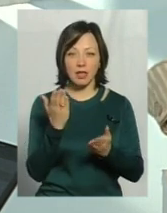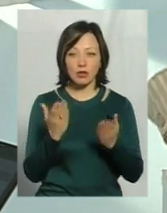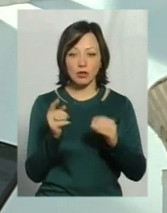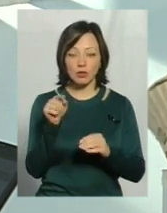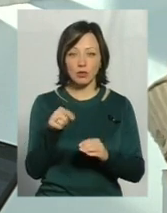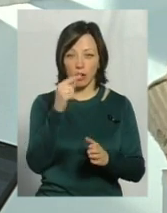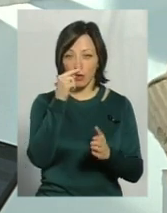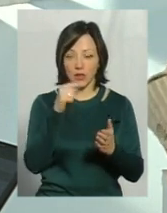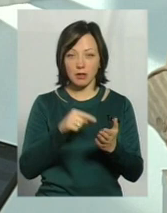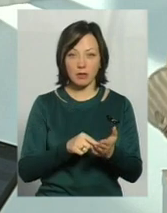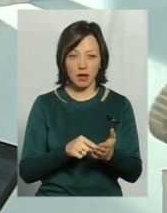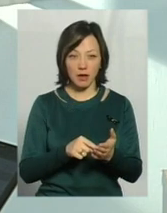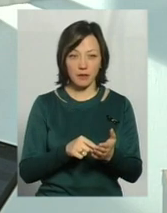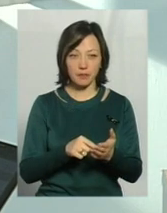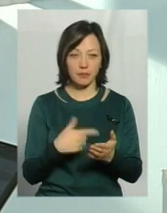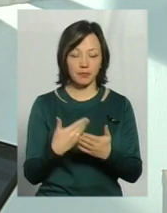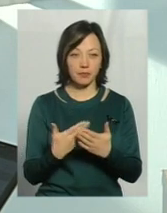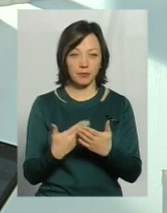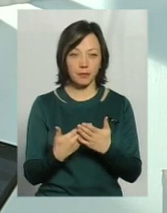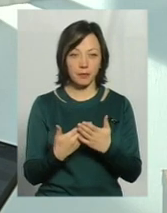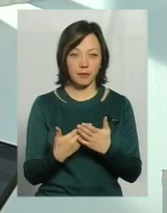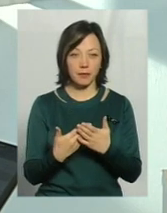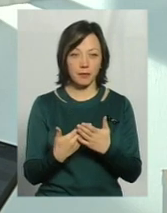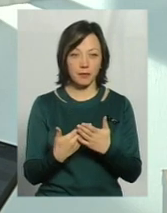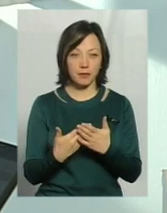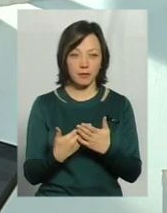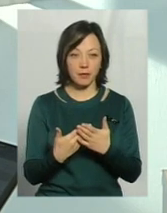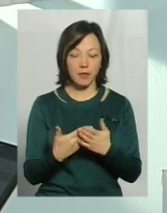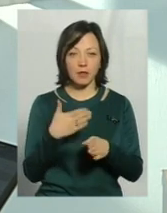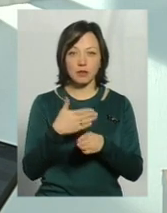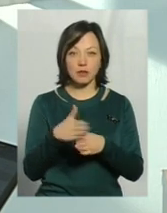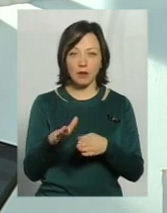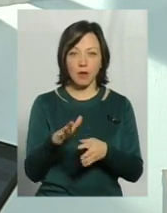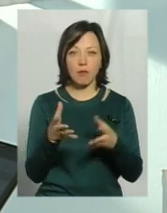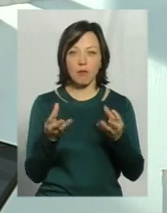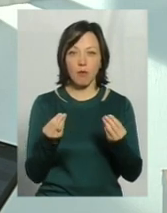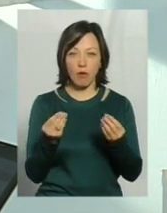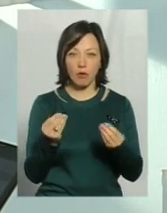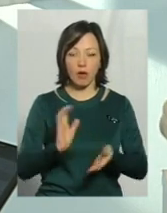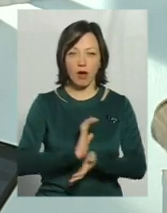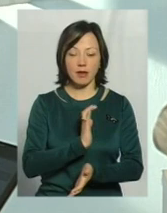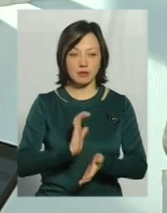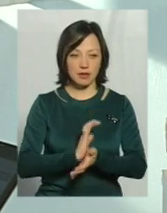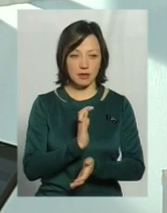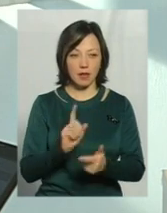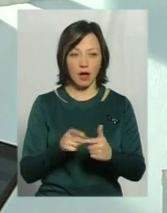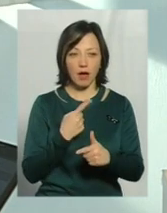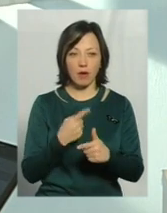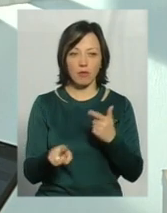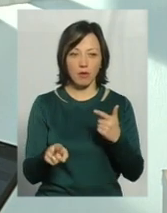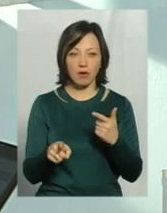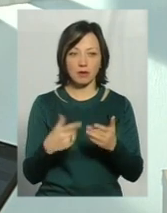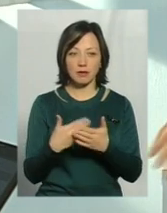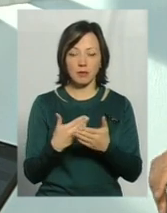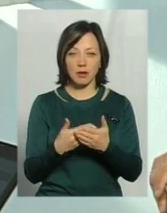туди потрапляє, скажімо, шматок мокрої газети, або якийсь квашений